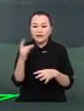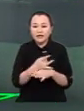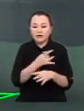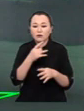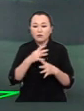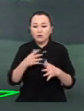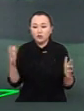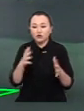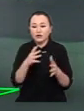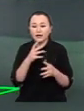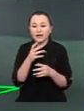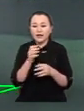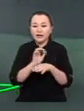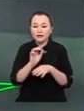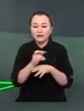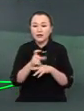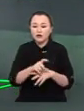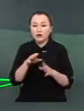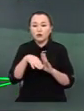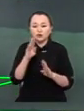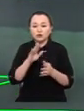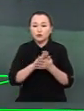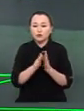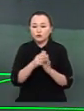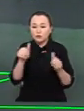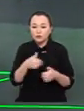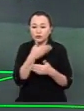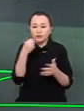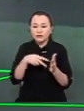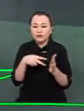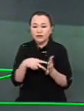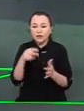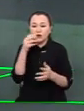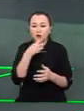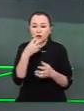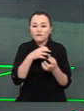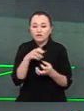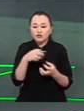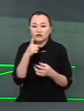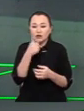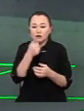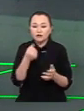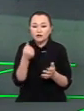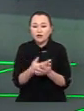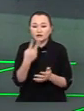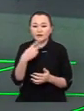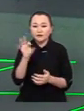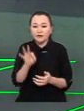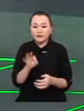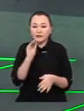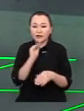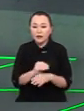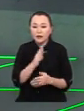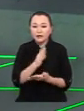экспорт. Все это не лучшим образом сказывается на конечной цене овощей. В среднем они подорожали за год на 20%. По